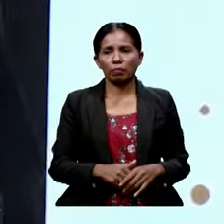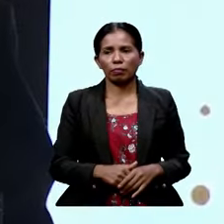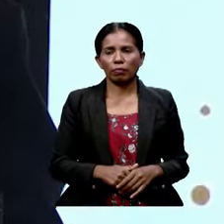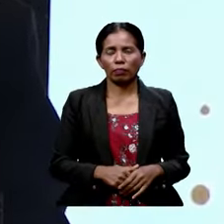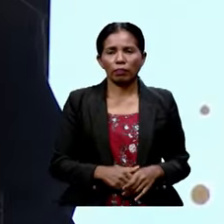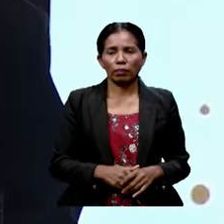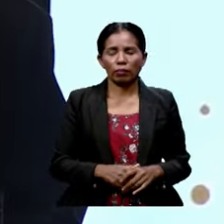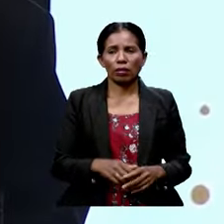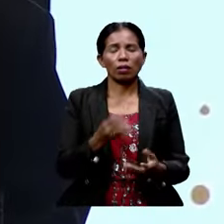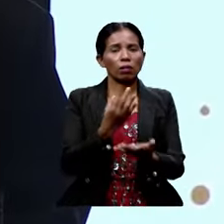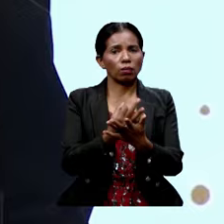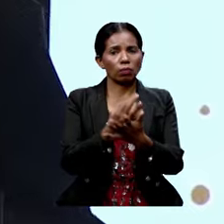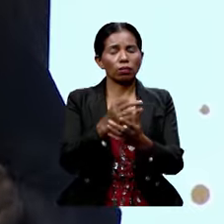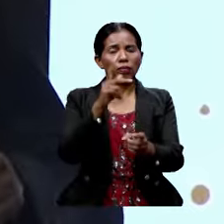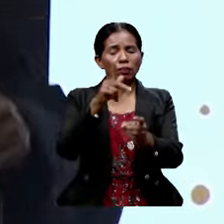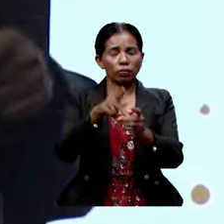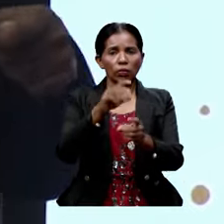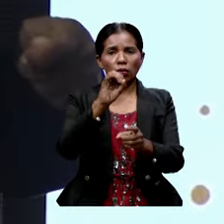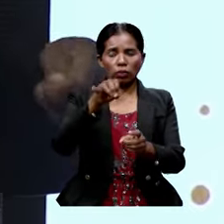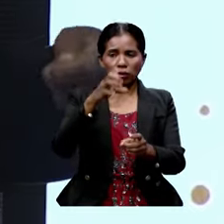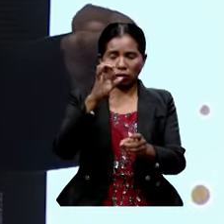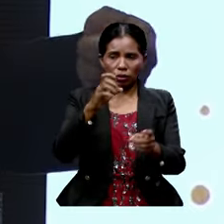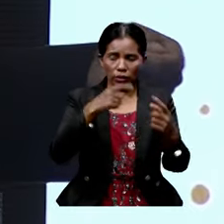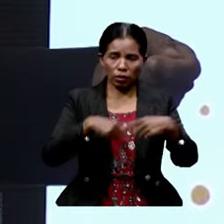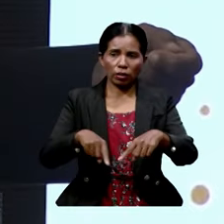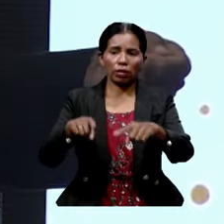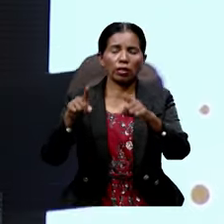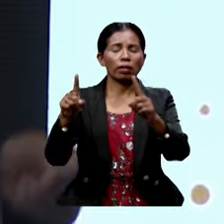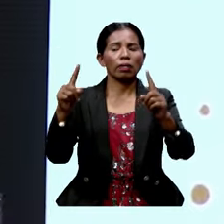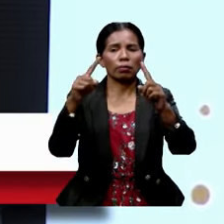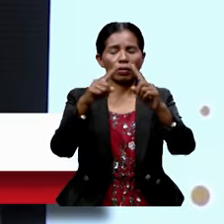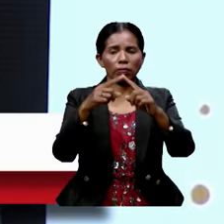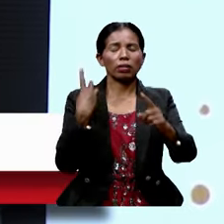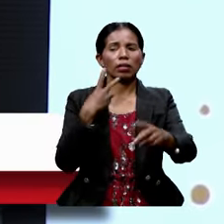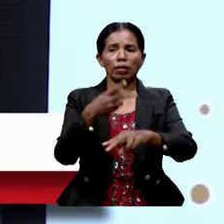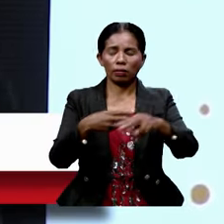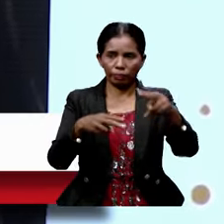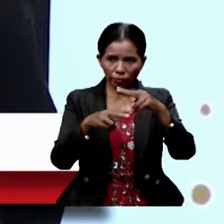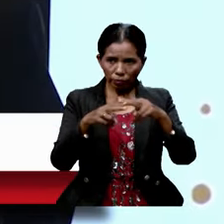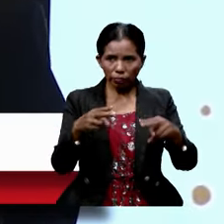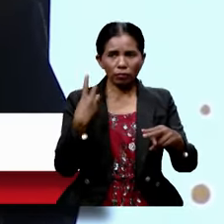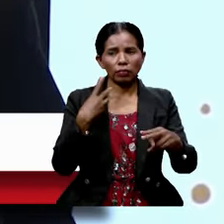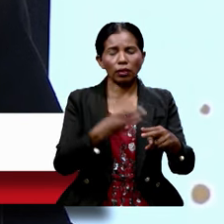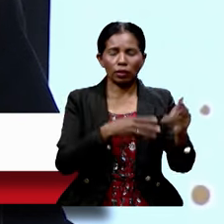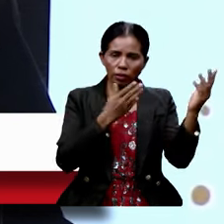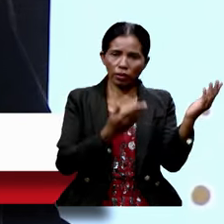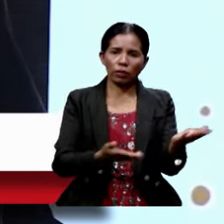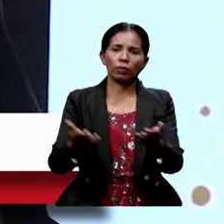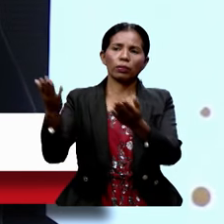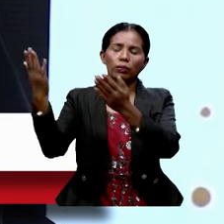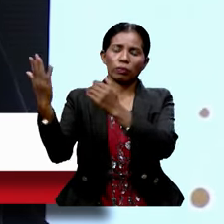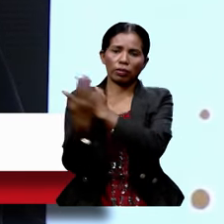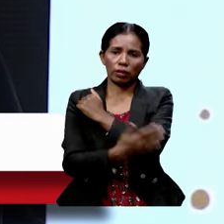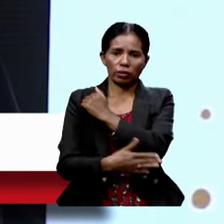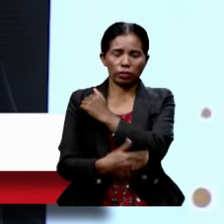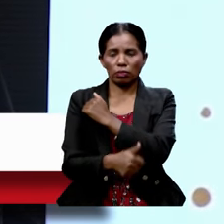Όσο φούρνει πετρώνει η Ινία, με πατοκάρι το Ινή Λίμα. Ήταν χαρή το δούλο του Παρέλιου, σήμερα.